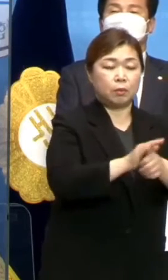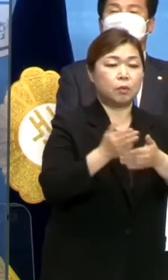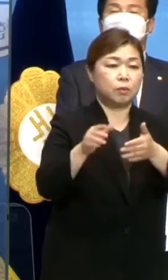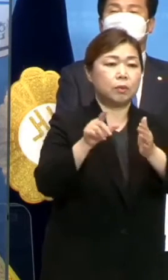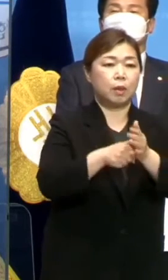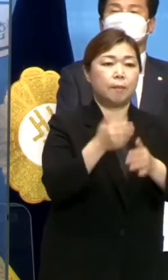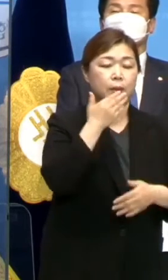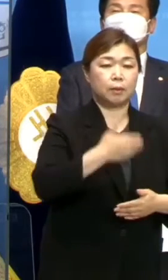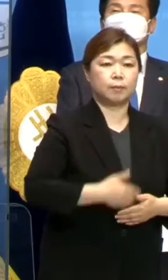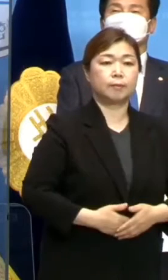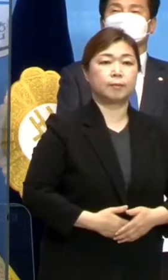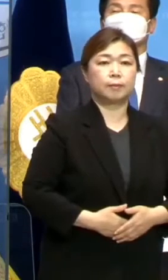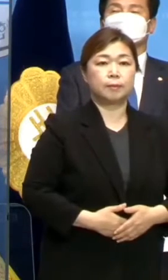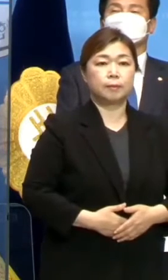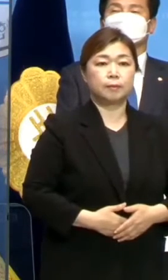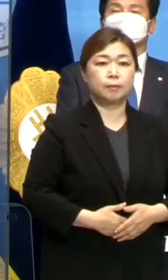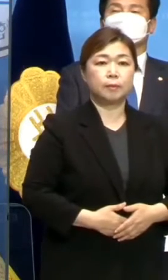가능합니다